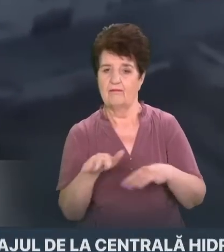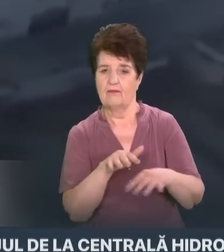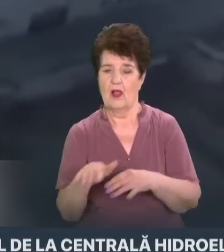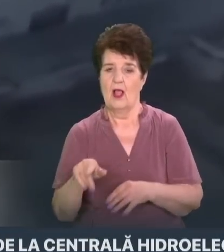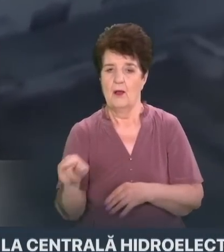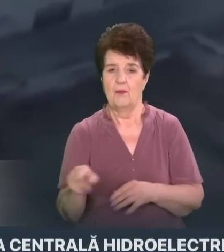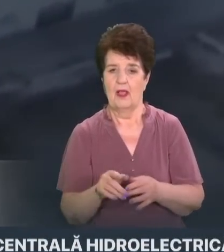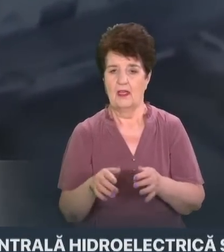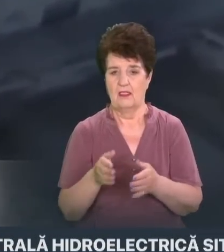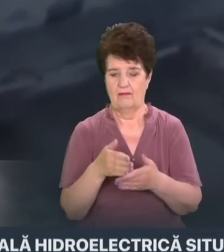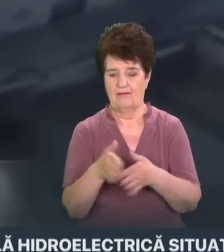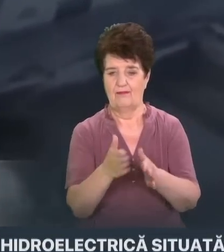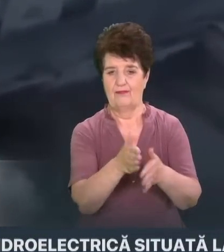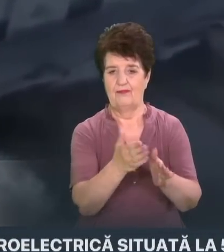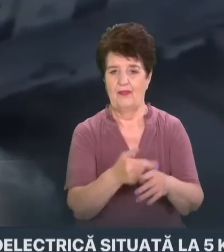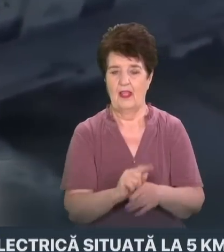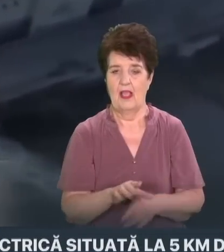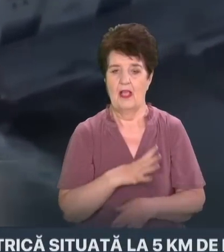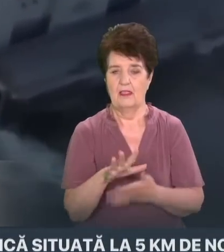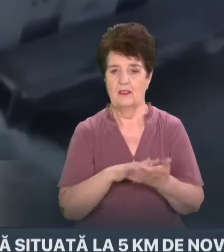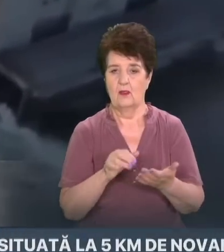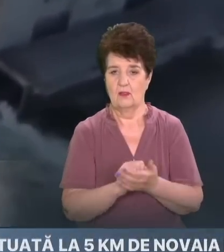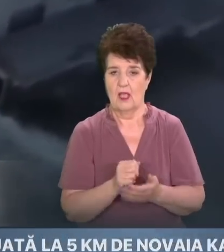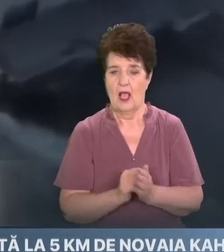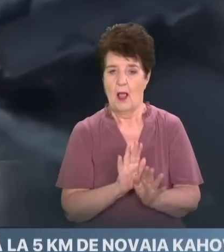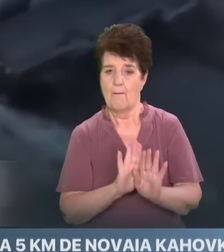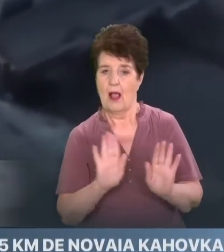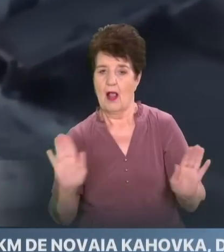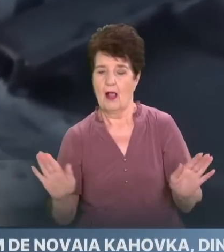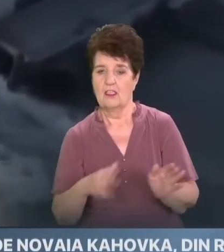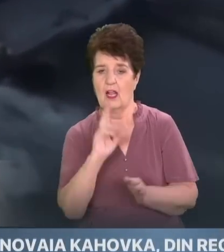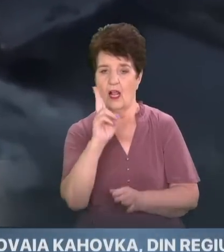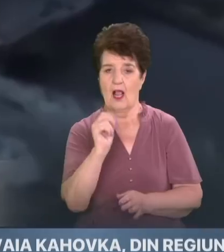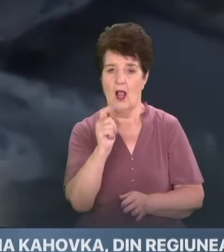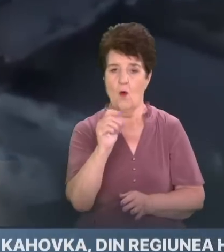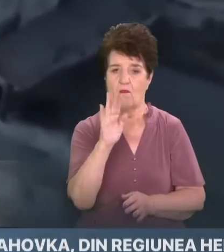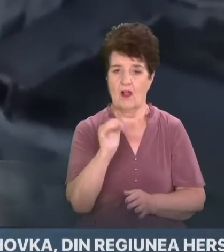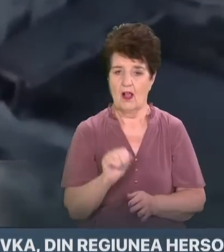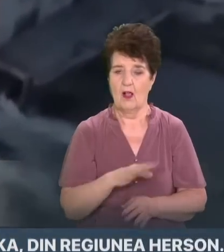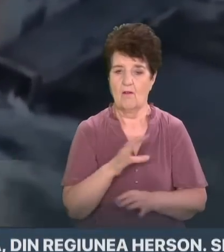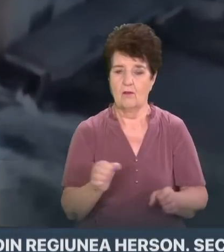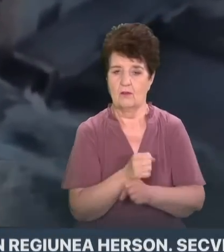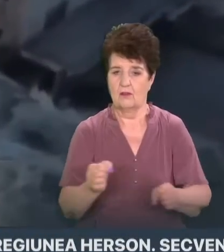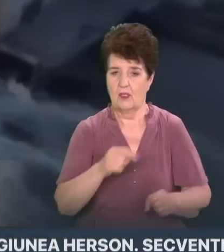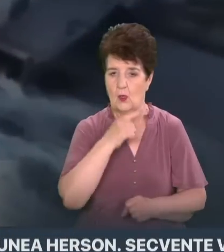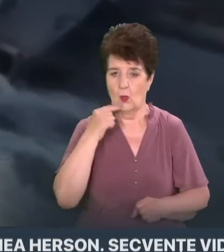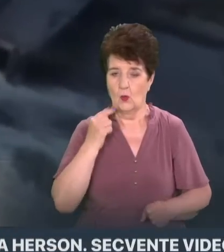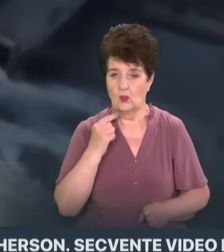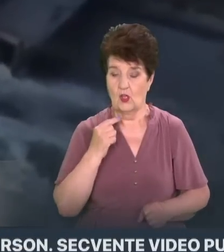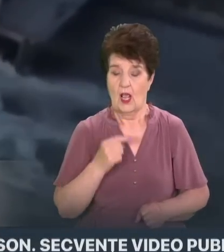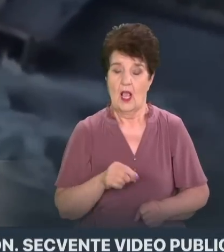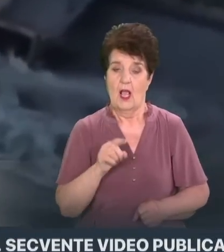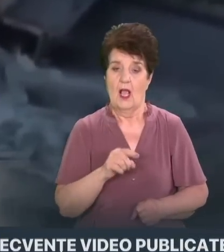resturile zidului distrus. Potrivit autorităților de la Kiev, barajul centralei Kakhovska a fost aruncat în aer de militarii ruși. Autoritățile